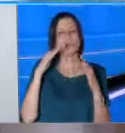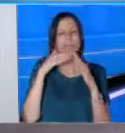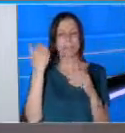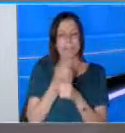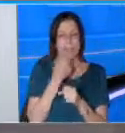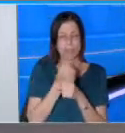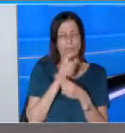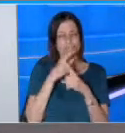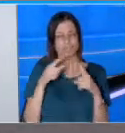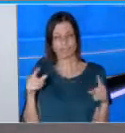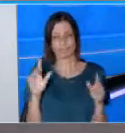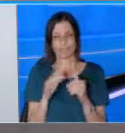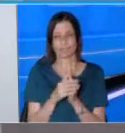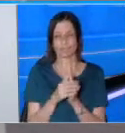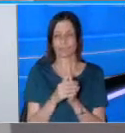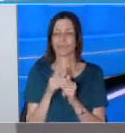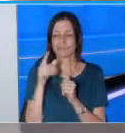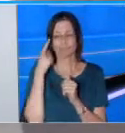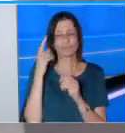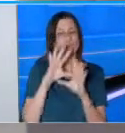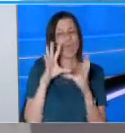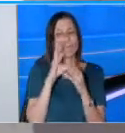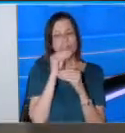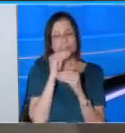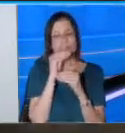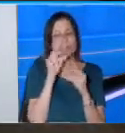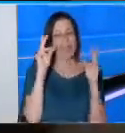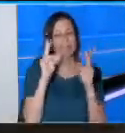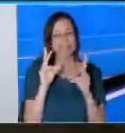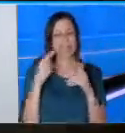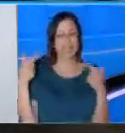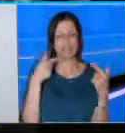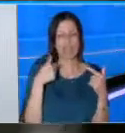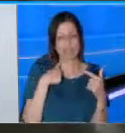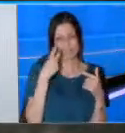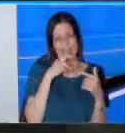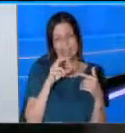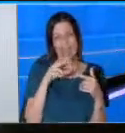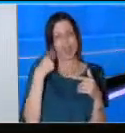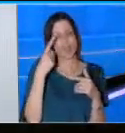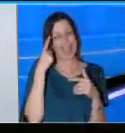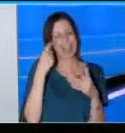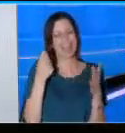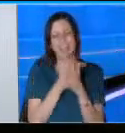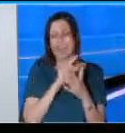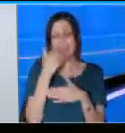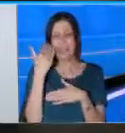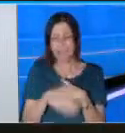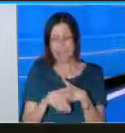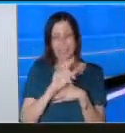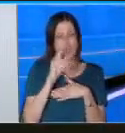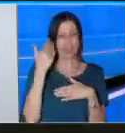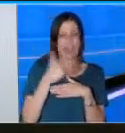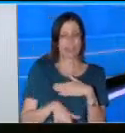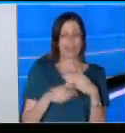וכו'. ואתה יודע, כולם מדברים על הפסקת אש, מבחינתי אני מעדיפה להיות ריאלית, עד שזה לא נגמר, זה לא נגמר, כי תמיד